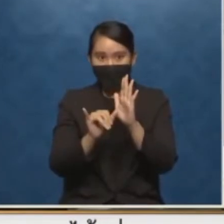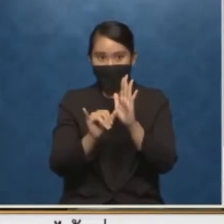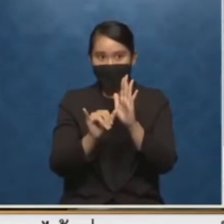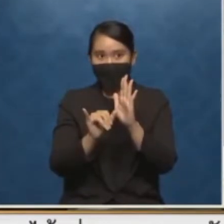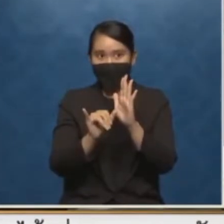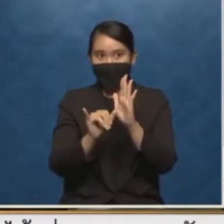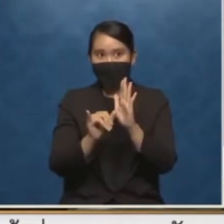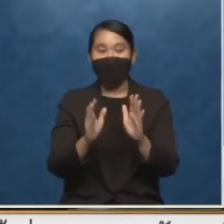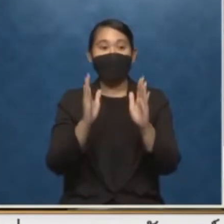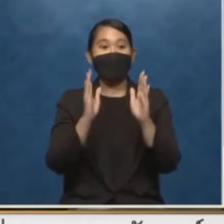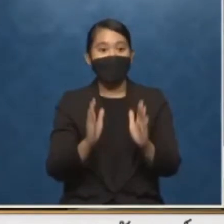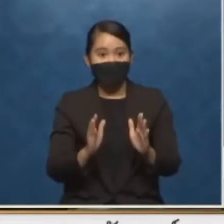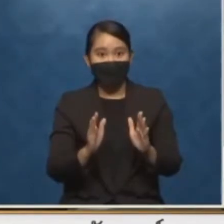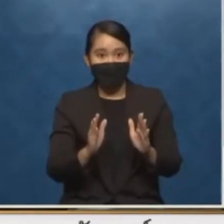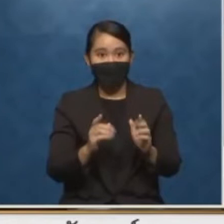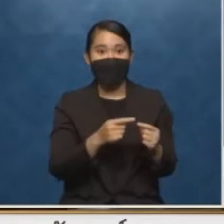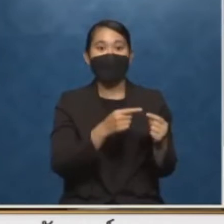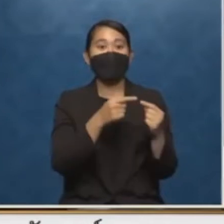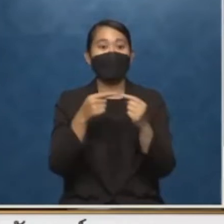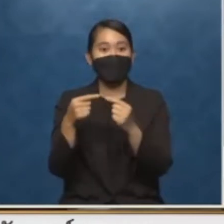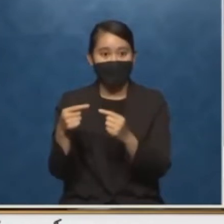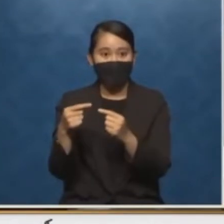ากำลังคนสู่สากล